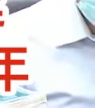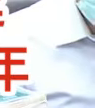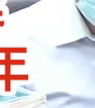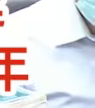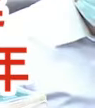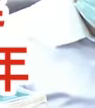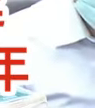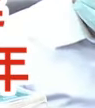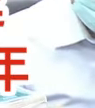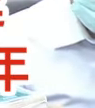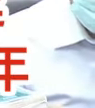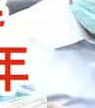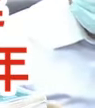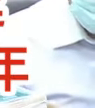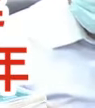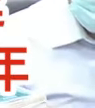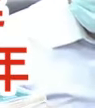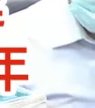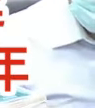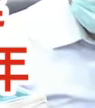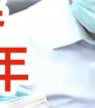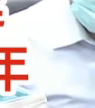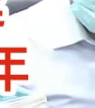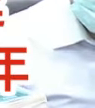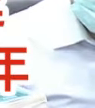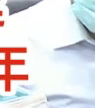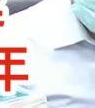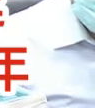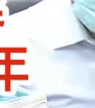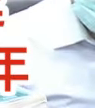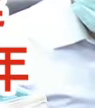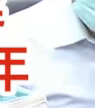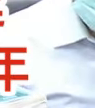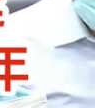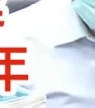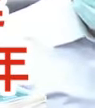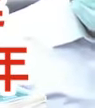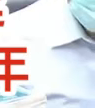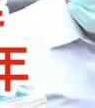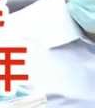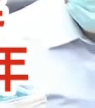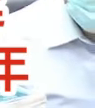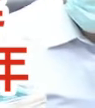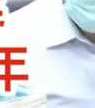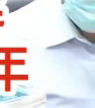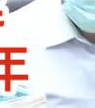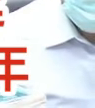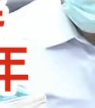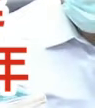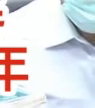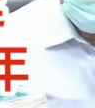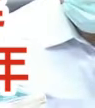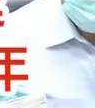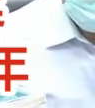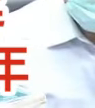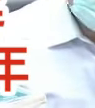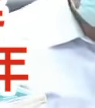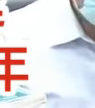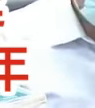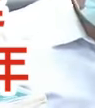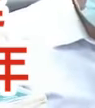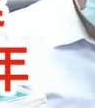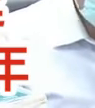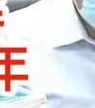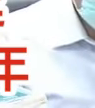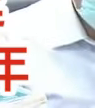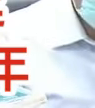是完全是在自打脸。为什么？因为最近一次燃煤新达电组的许可